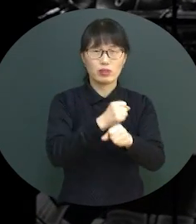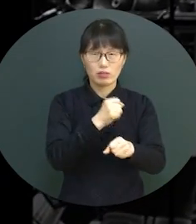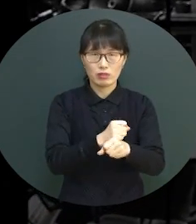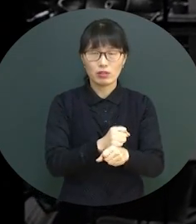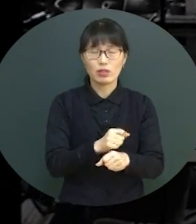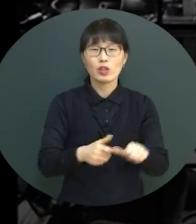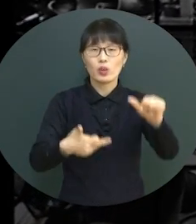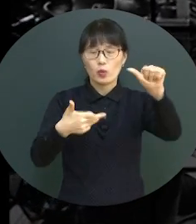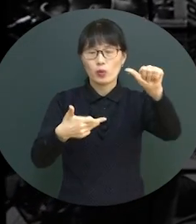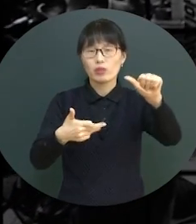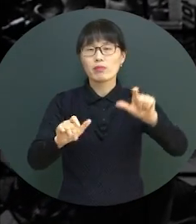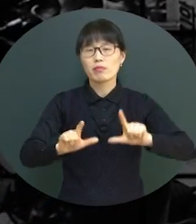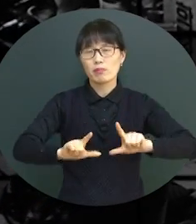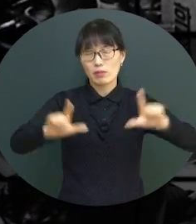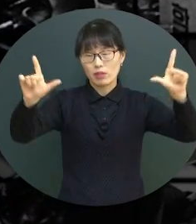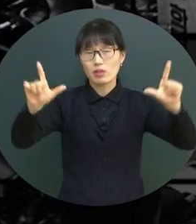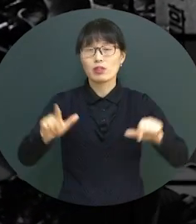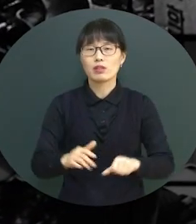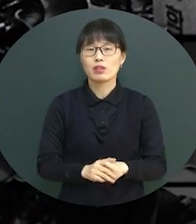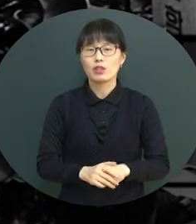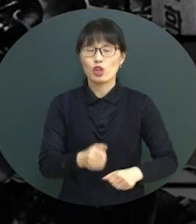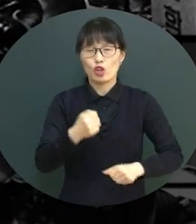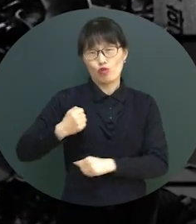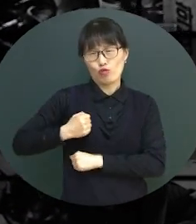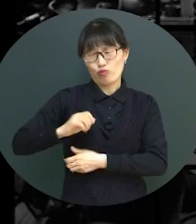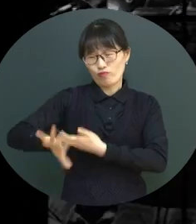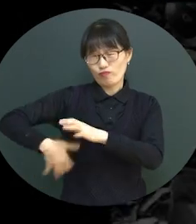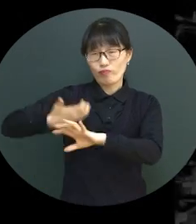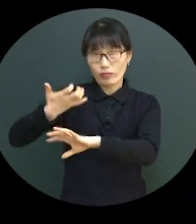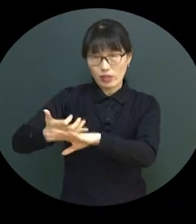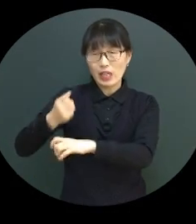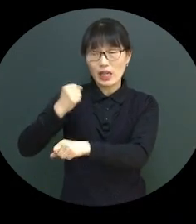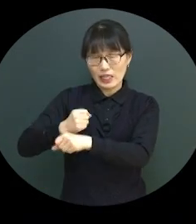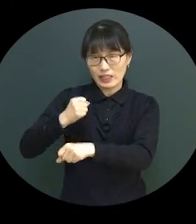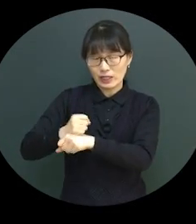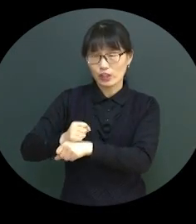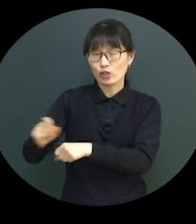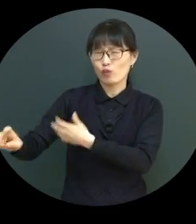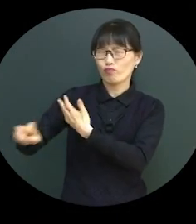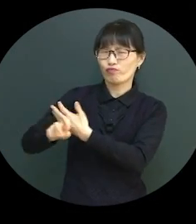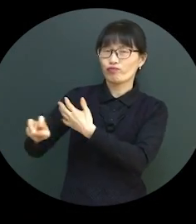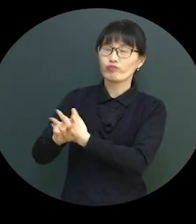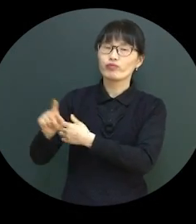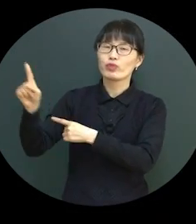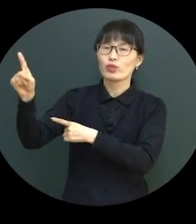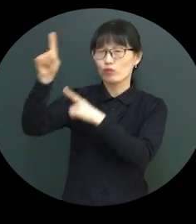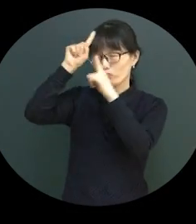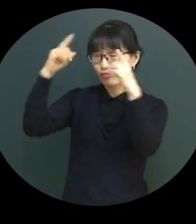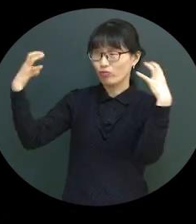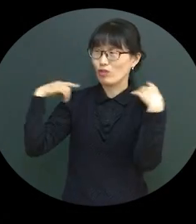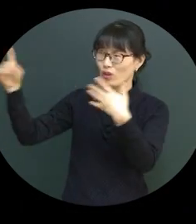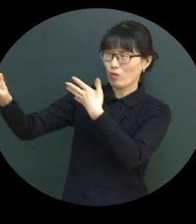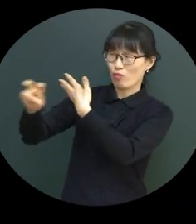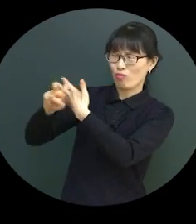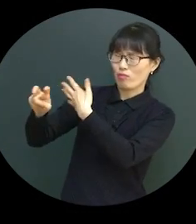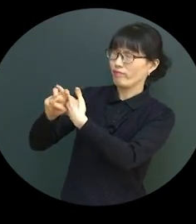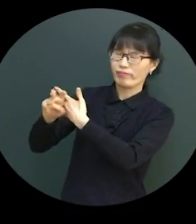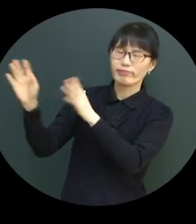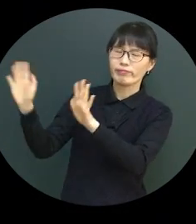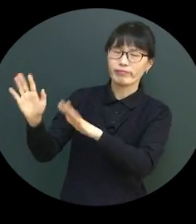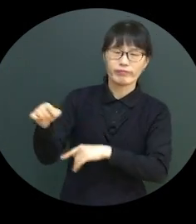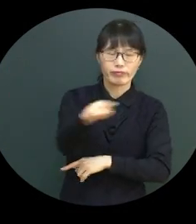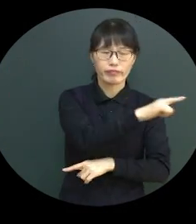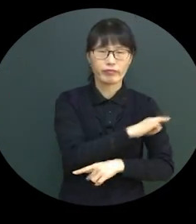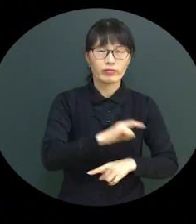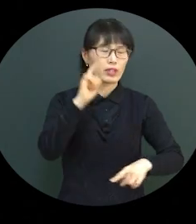이에 5월 18일 광주에서는 군사력을 동원해 정권을 잡으려는 부당한 국가 권력에 항거하기